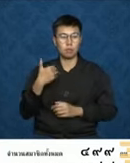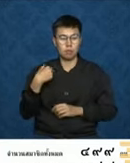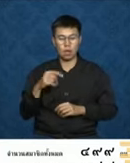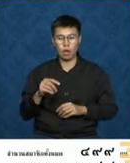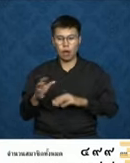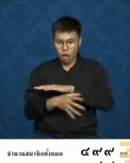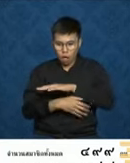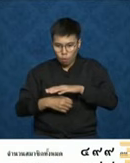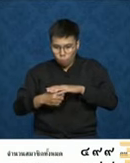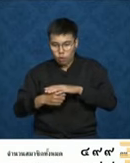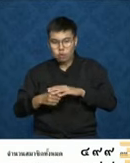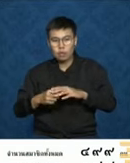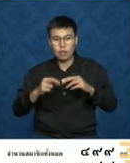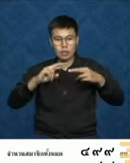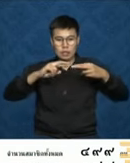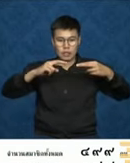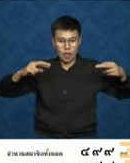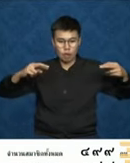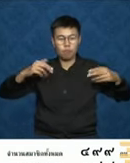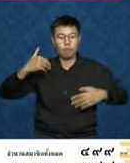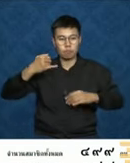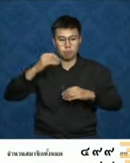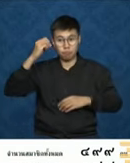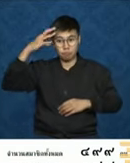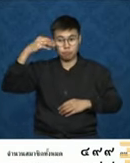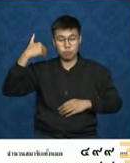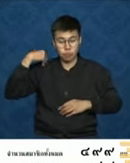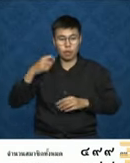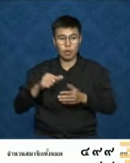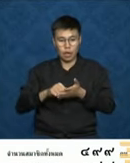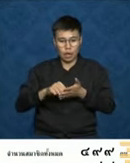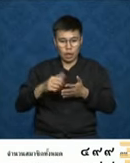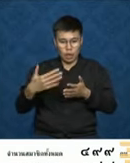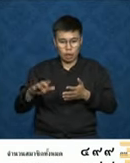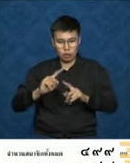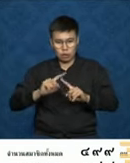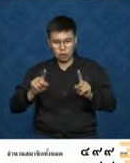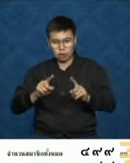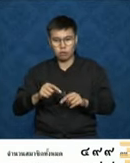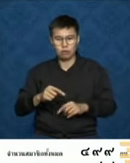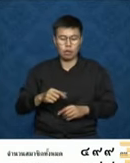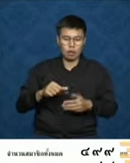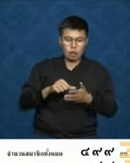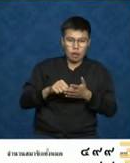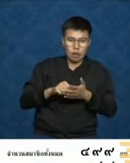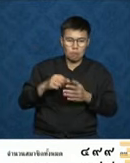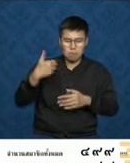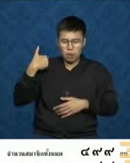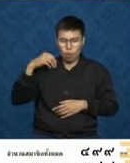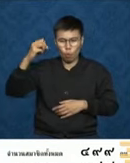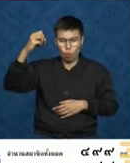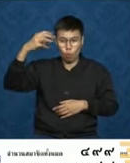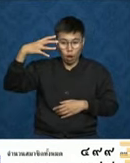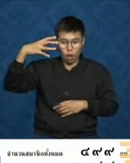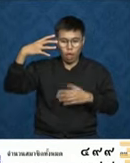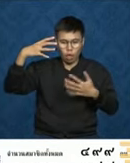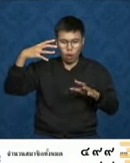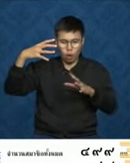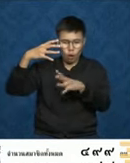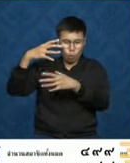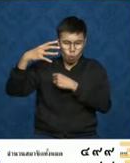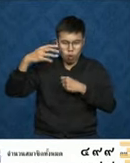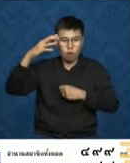ไฟก็ส่วนหนึ่งนะครับแต่ก็มีการแก้ไขบางส่วนแล้วครับแต่ยังไม่ได้แก้ไขอย่างยั่งยืนนะครับก็มีการดับอยู่ตลอดเวลานะครับเพราะว่าเส้น